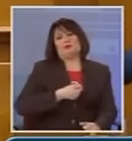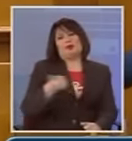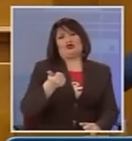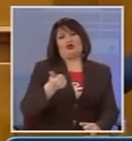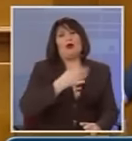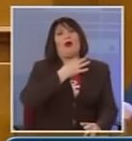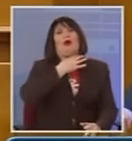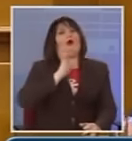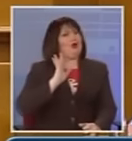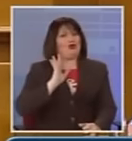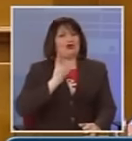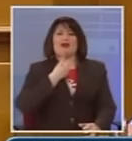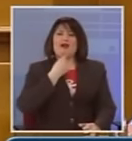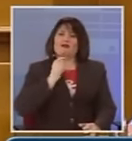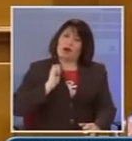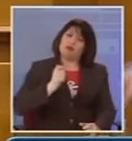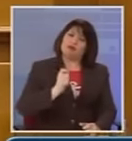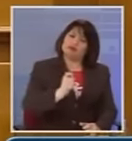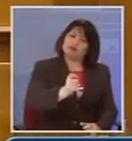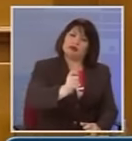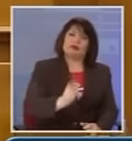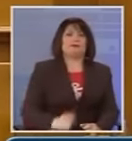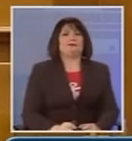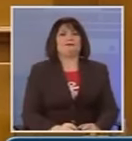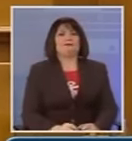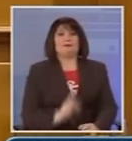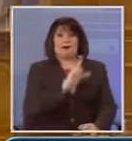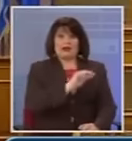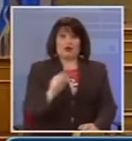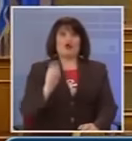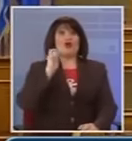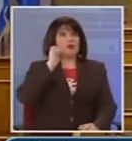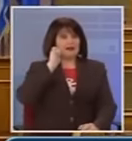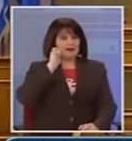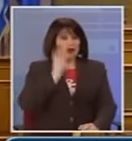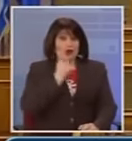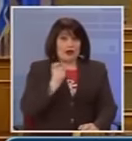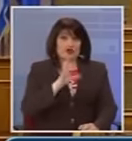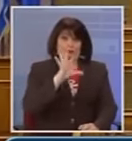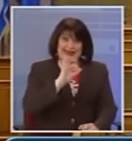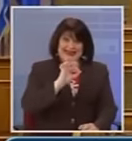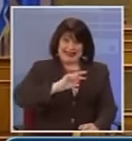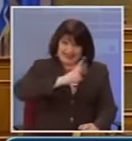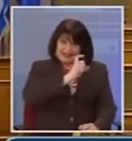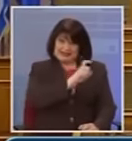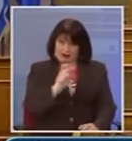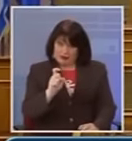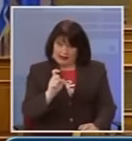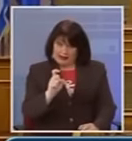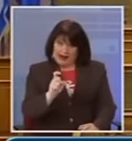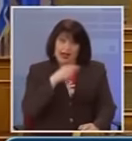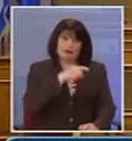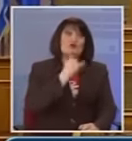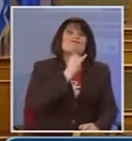πνίξει. Εύκολα το ξεχρεώνεις. Το ίδιο λοιπόν ονομαστικό χρέος, 50 δις, έχουμε και δύο περιπτώσεις. Το ένα είναι μη